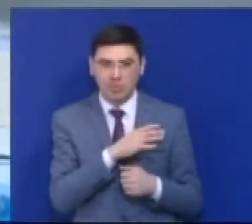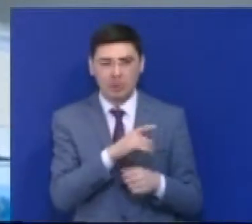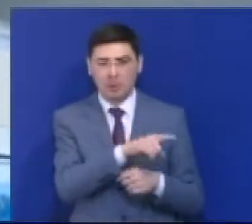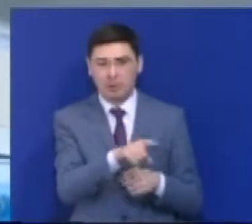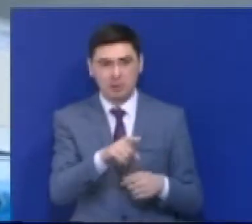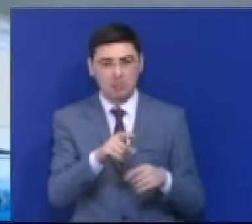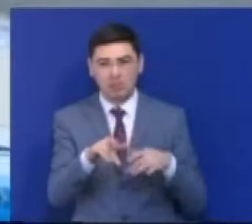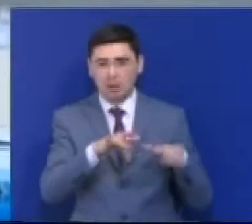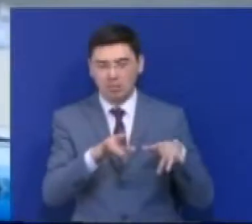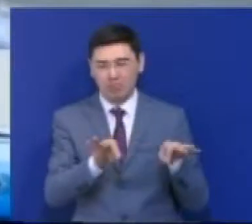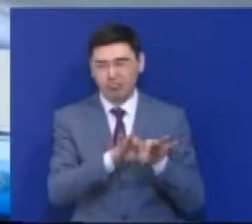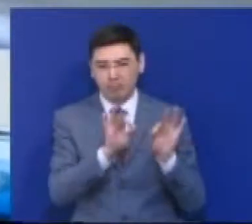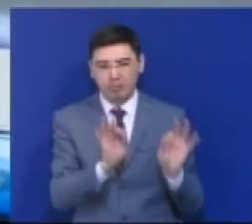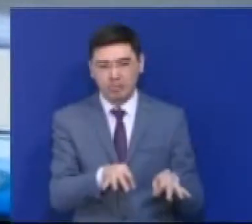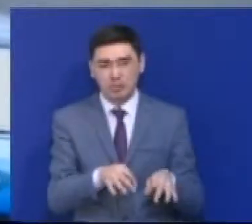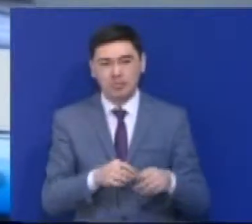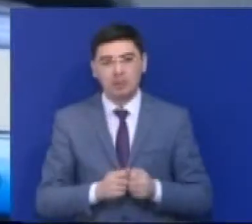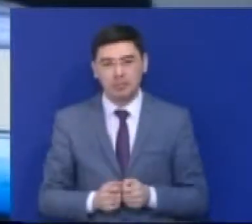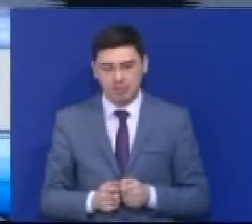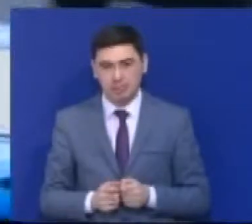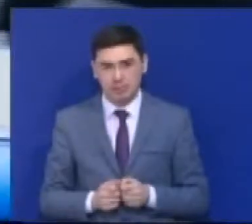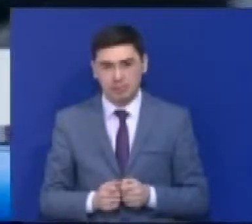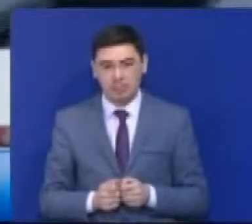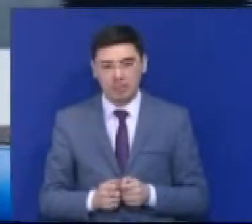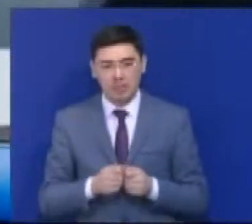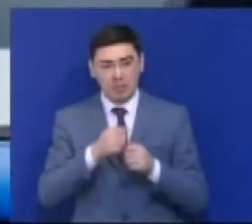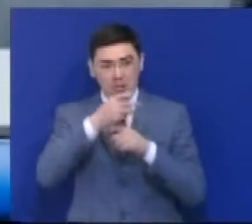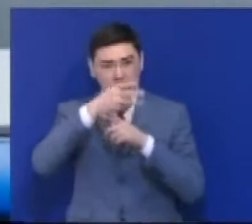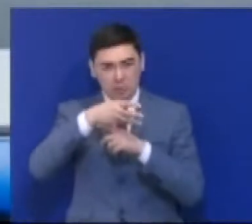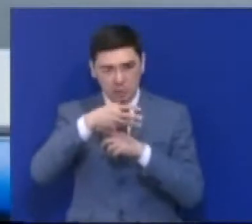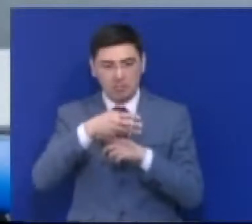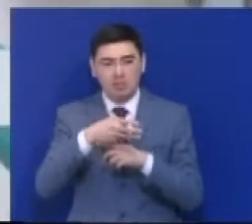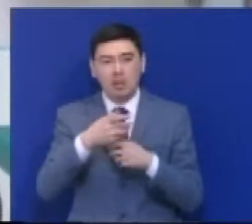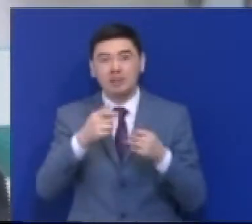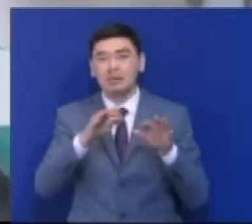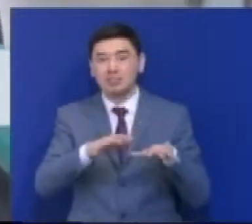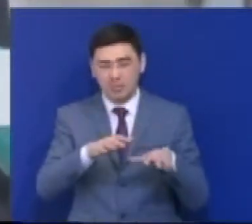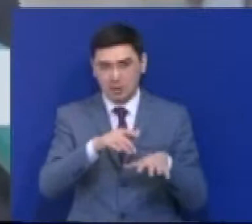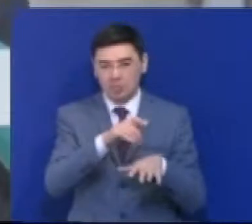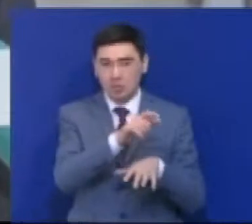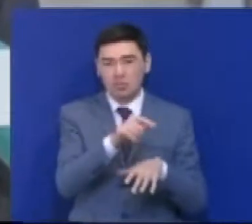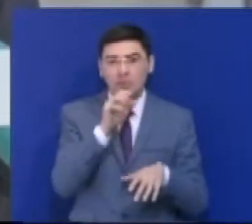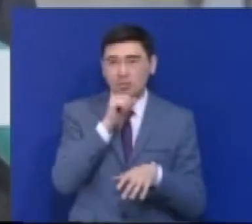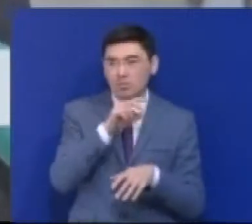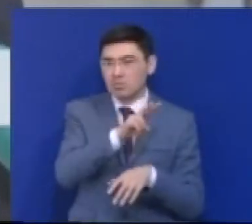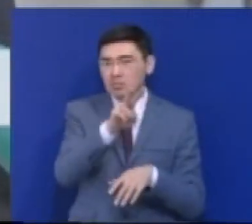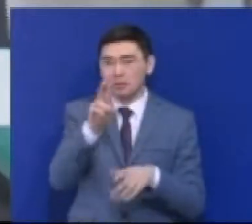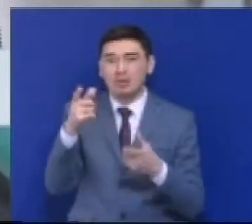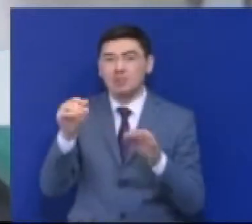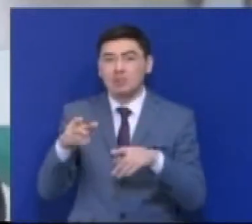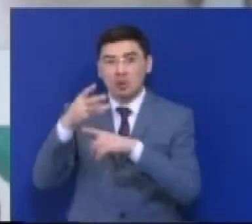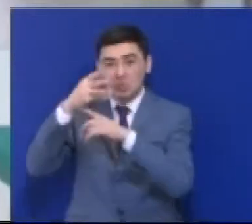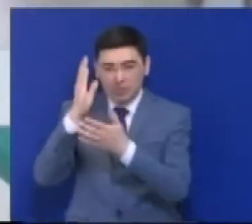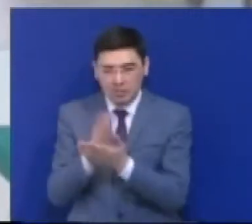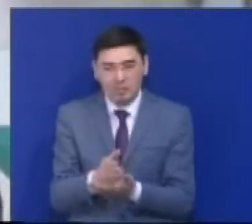жылдамдатты. Десек те, әккілер қаладағы бейне бақылау орнатылған жерлерді біліп алған. В нашем городе, мне кажется, они уже изучили все и есть